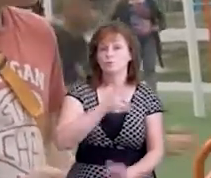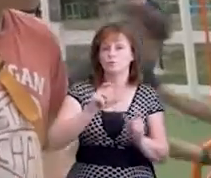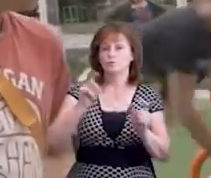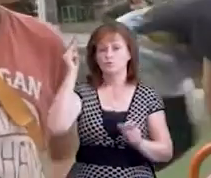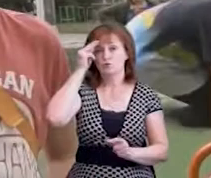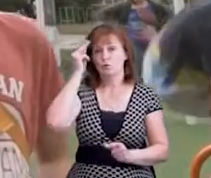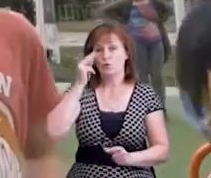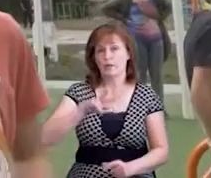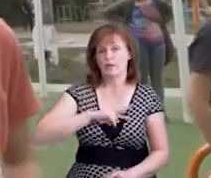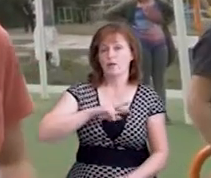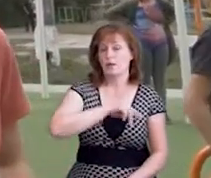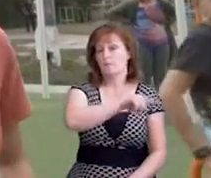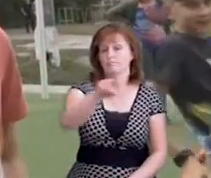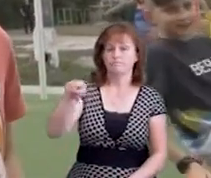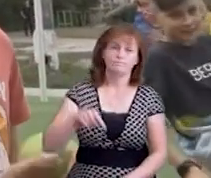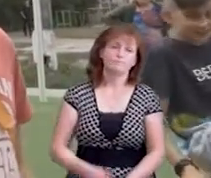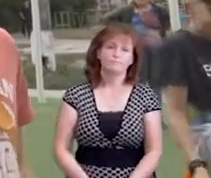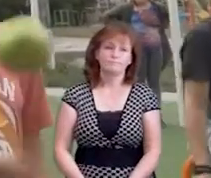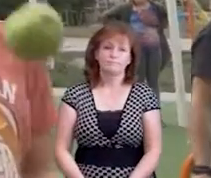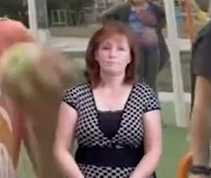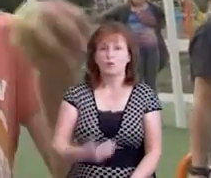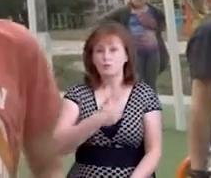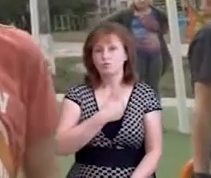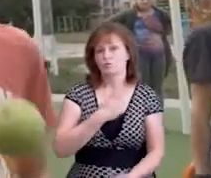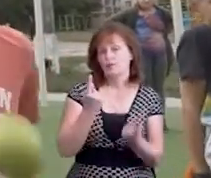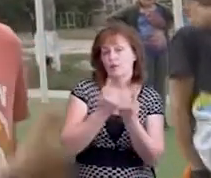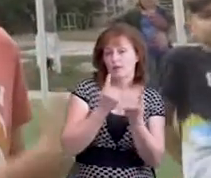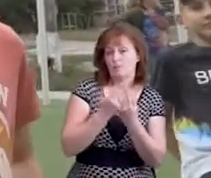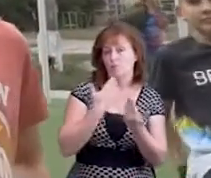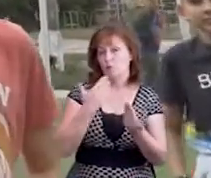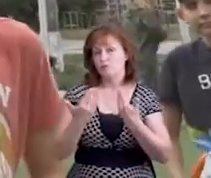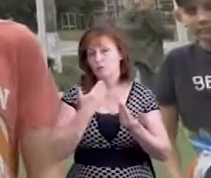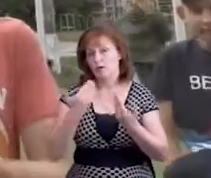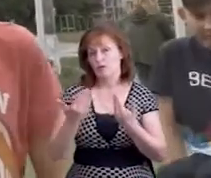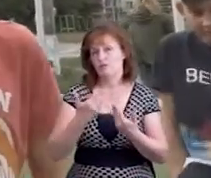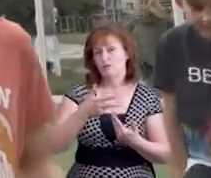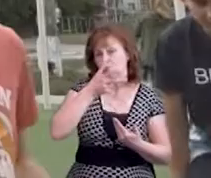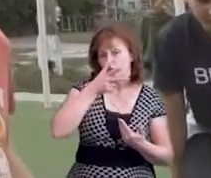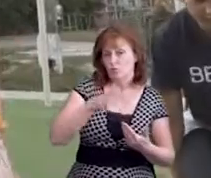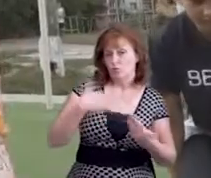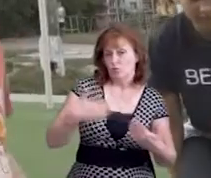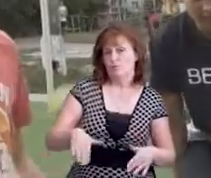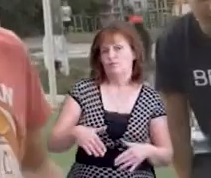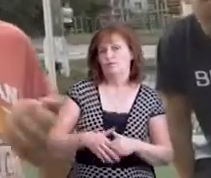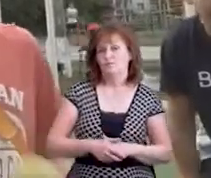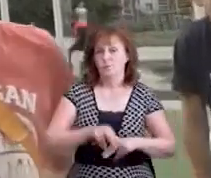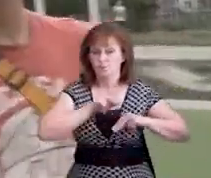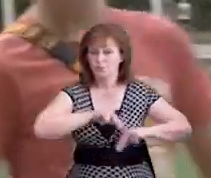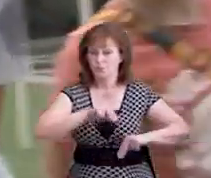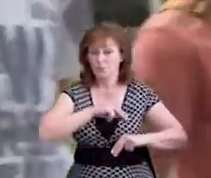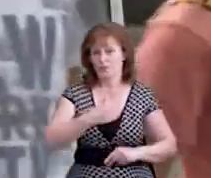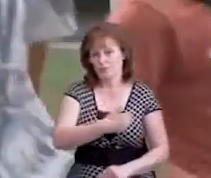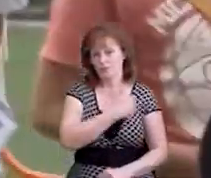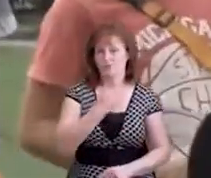чим засумували? Я тільки пообщатися хочу. За друзями, за уроками, за вчителями. За трудами. Да, за